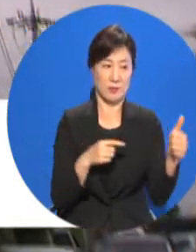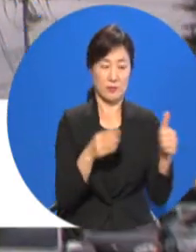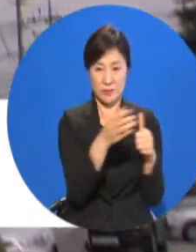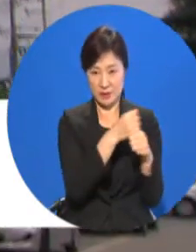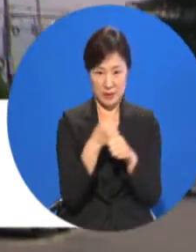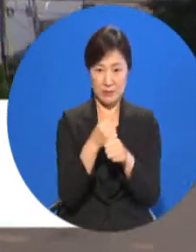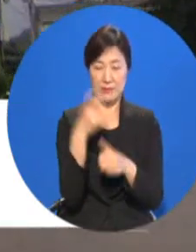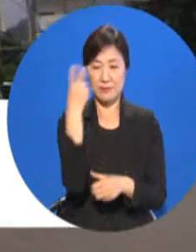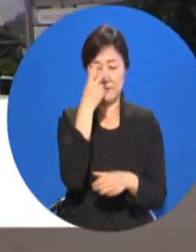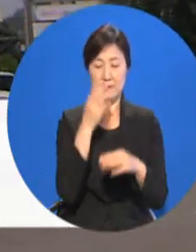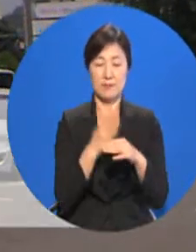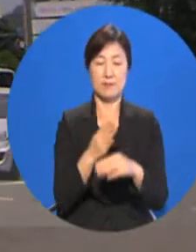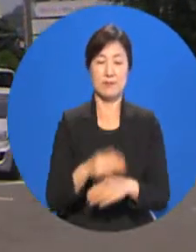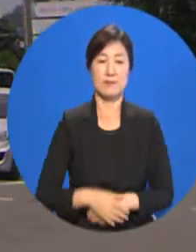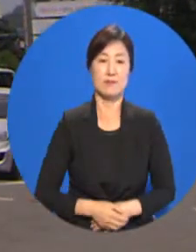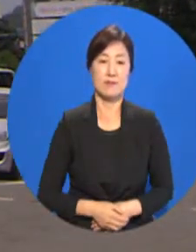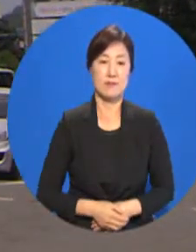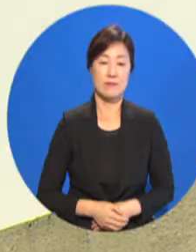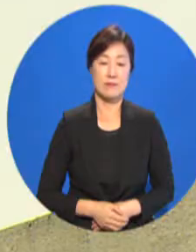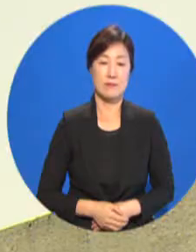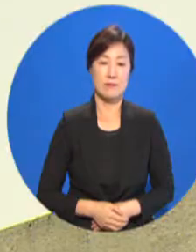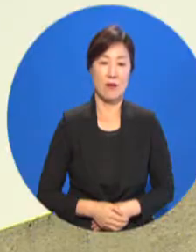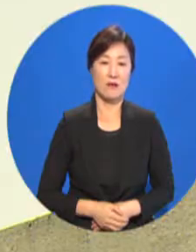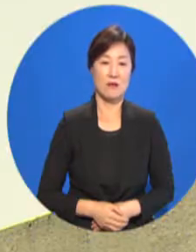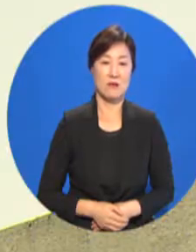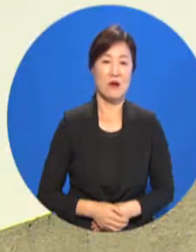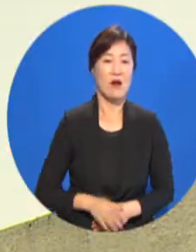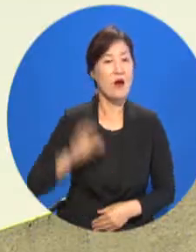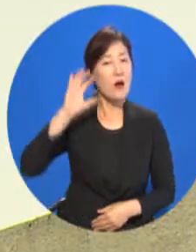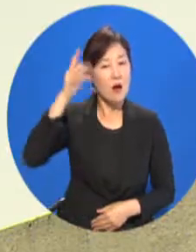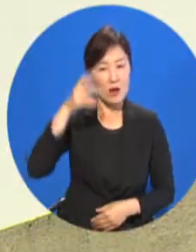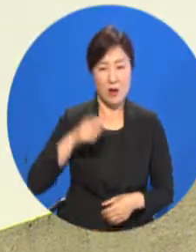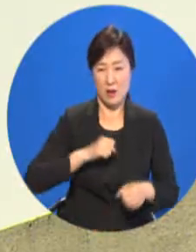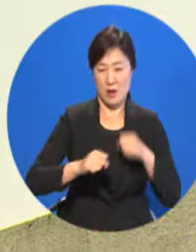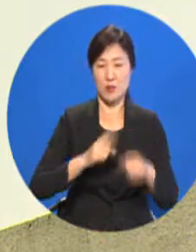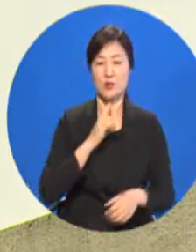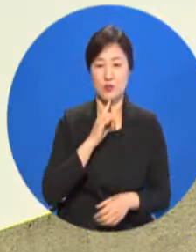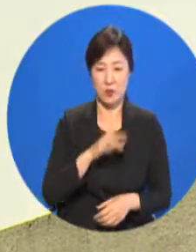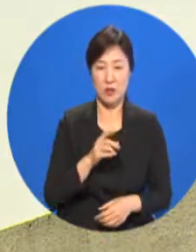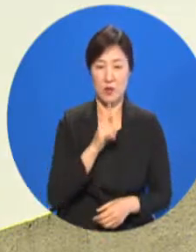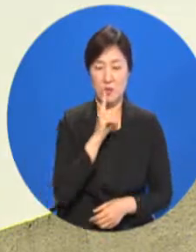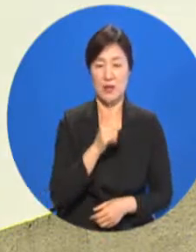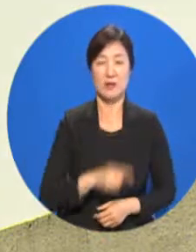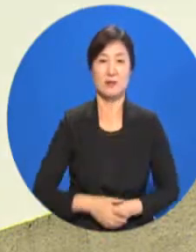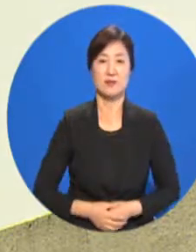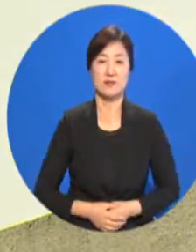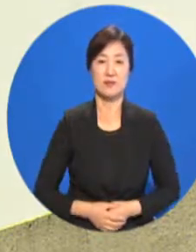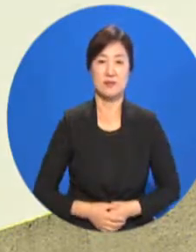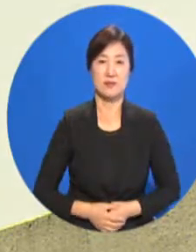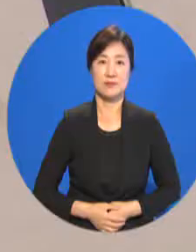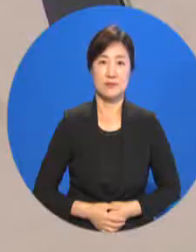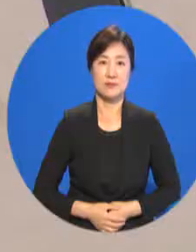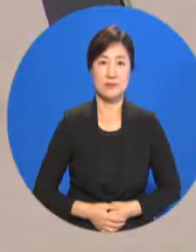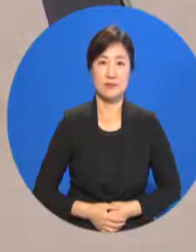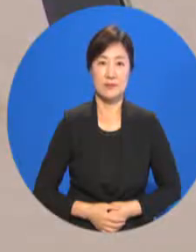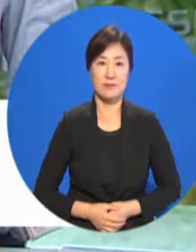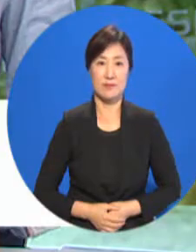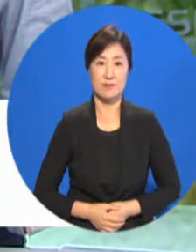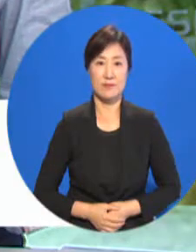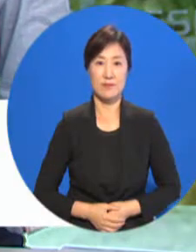있습니다. 경찰 조사에서 김 씨는 우발적으로 범행을 저질렀다고 주장한 것으로 알려졌습니다.